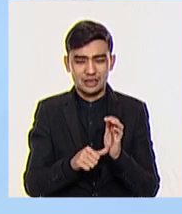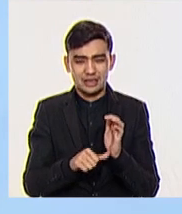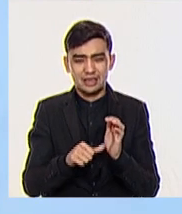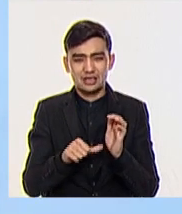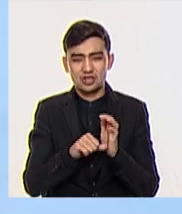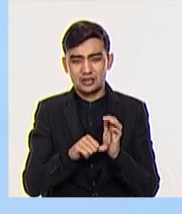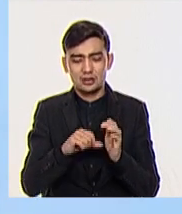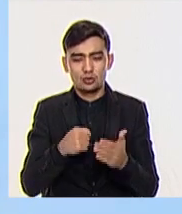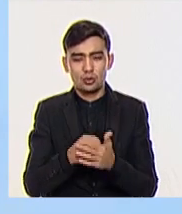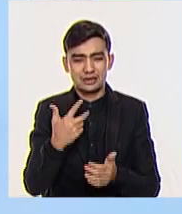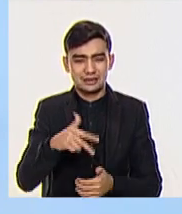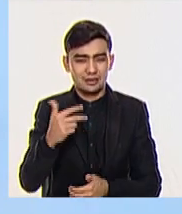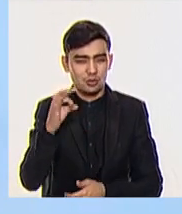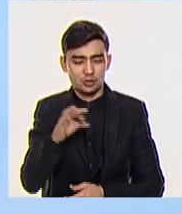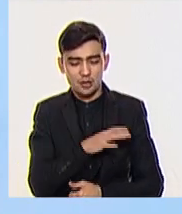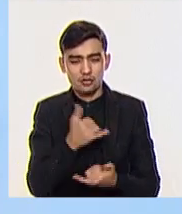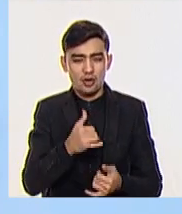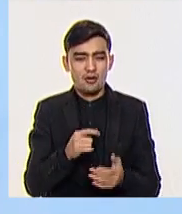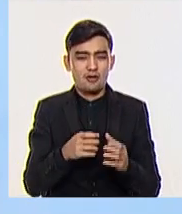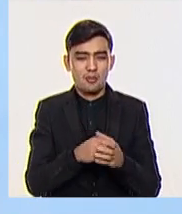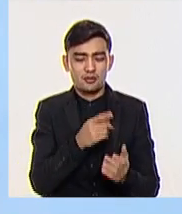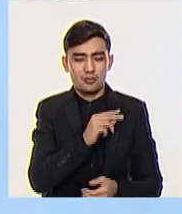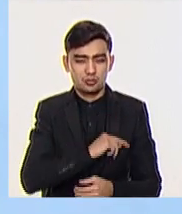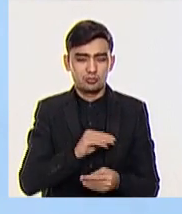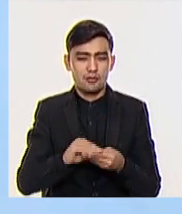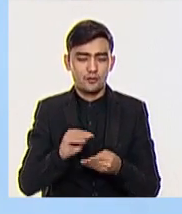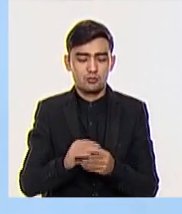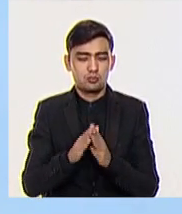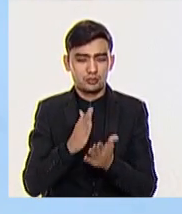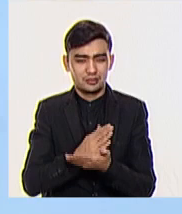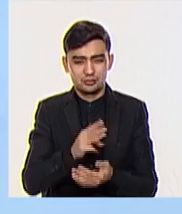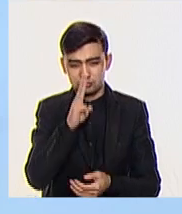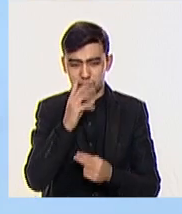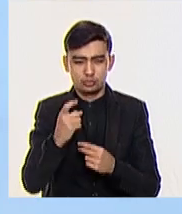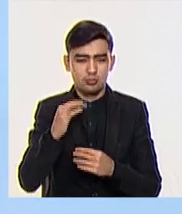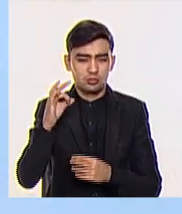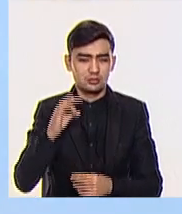вот в текущем году работники данной компании снова требуют повышения заработной платы уже на 100%.